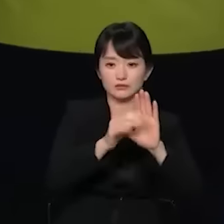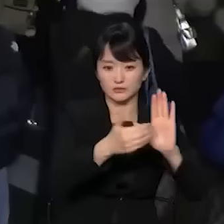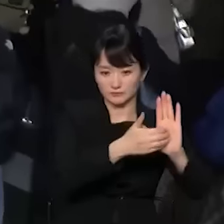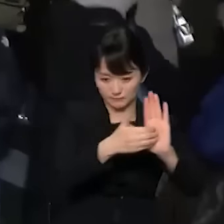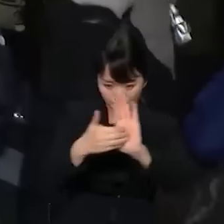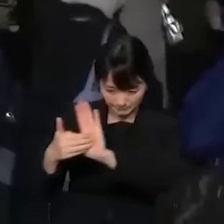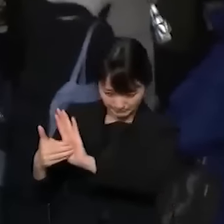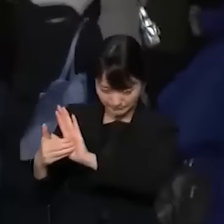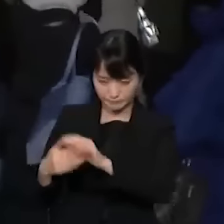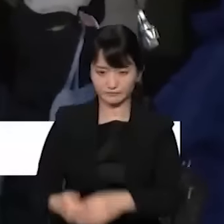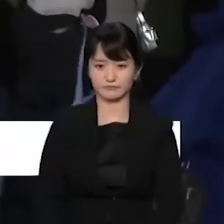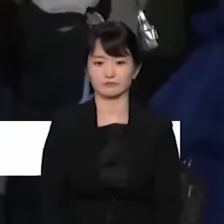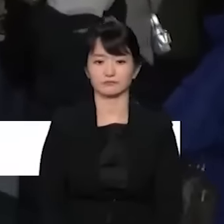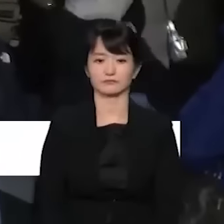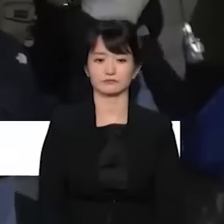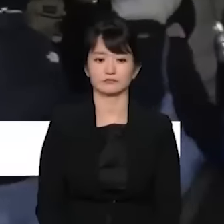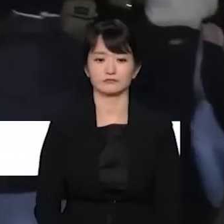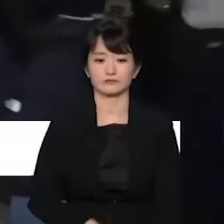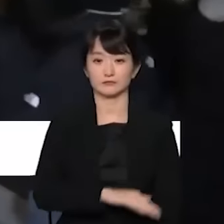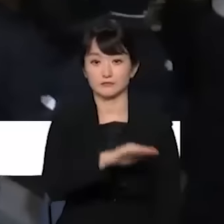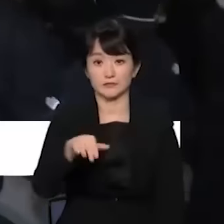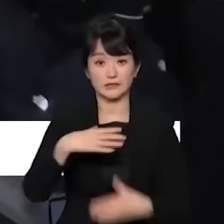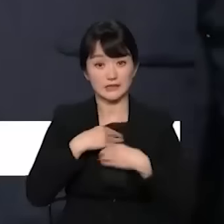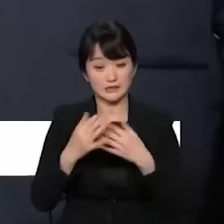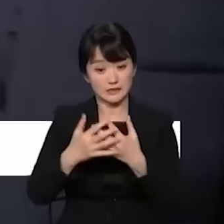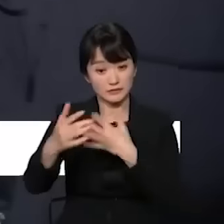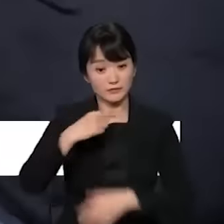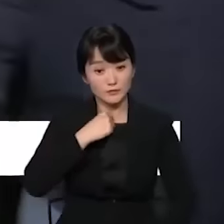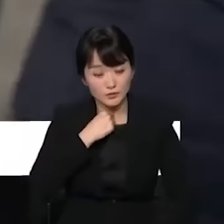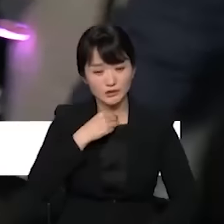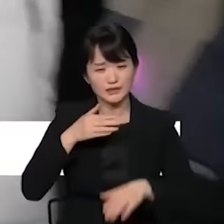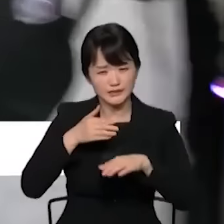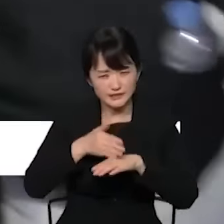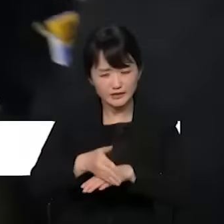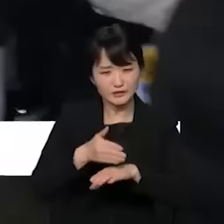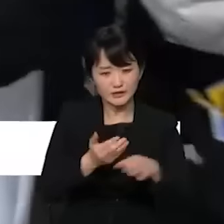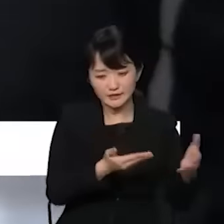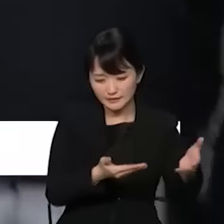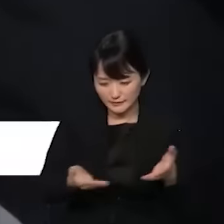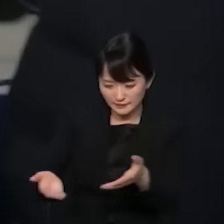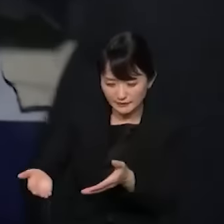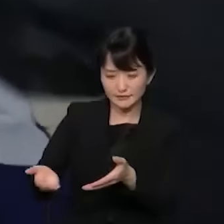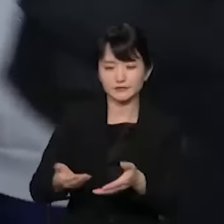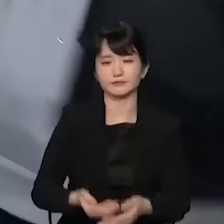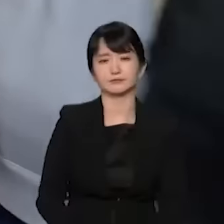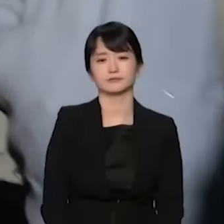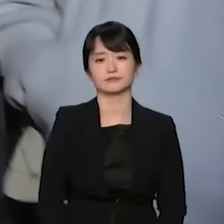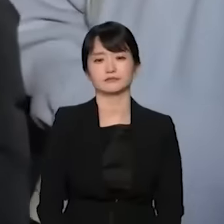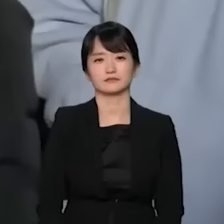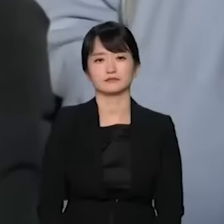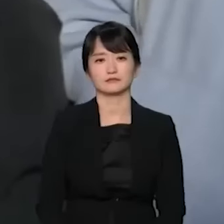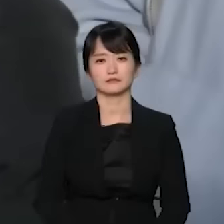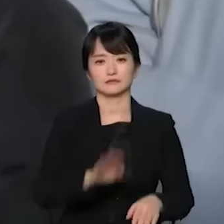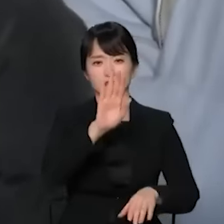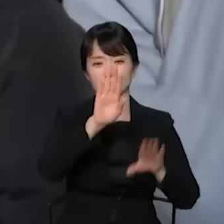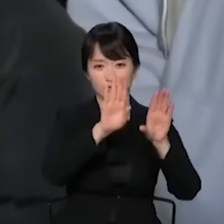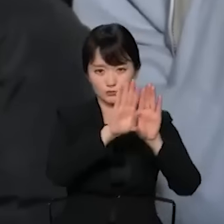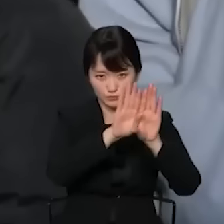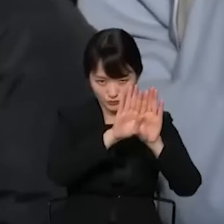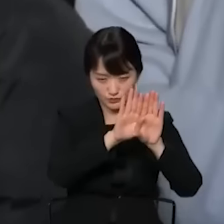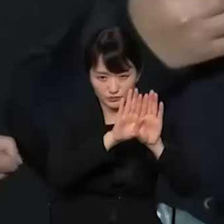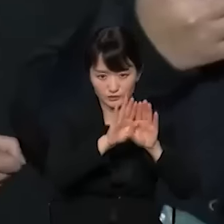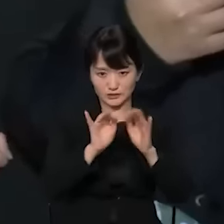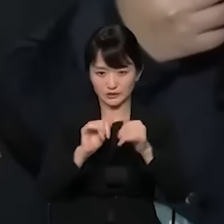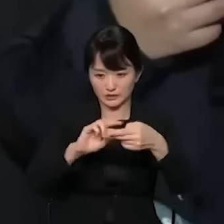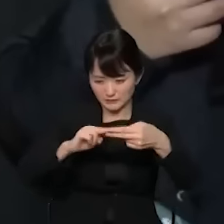시작했습니다. 저희는 안전한 집회를 원합니다. 천천히 안내를 따라 정문을 막고 인간 띠를